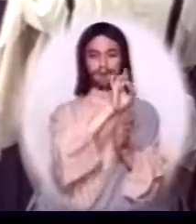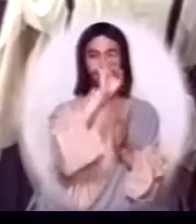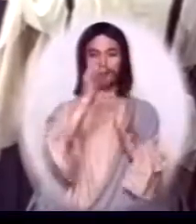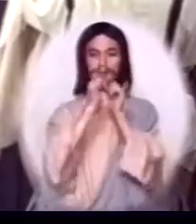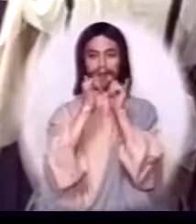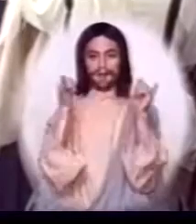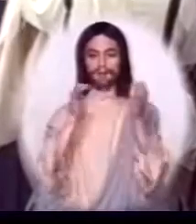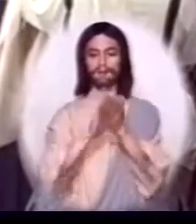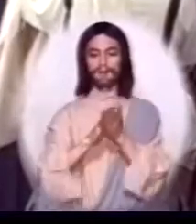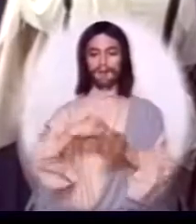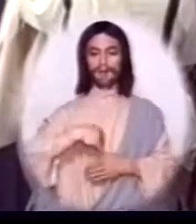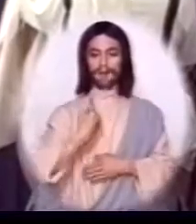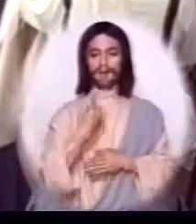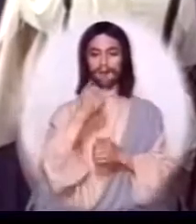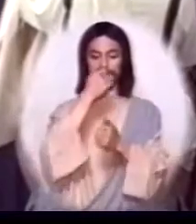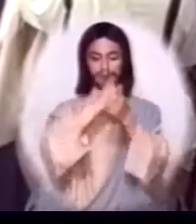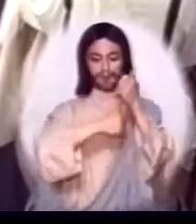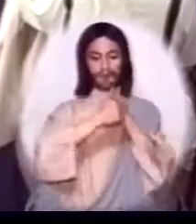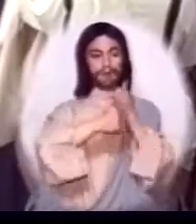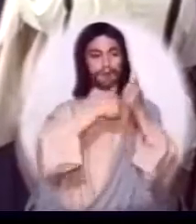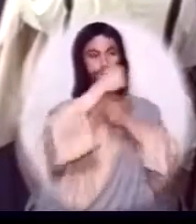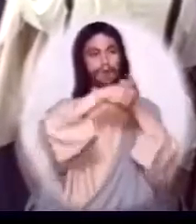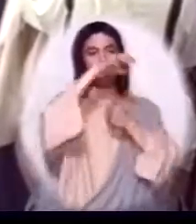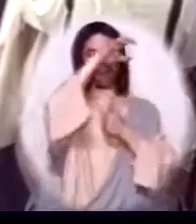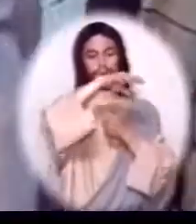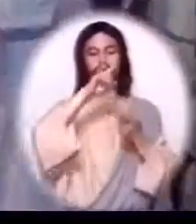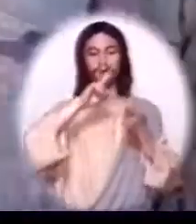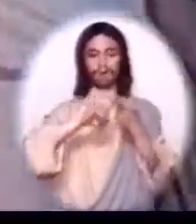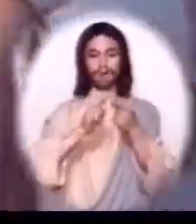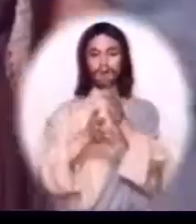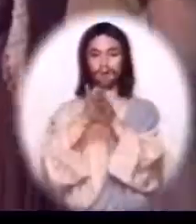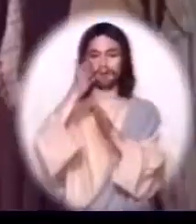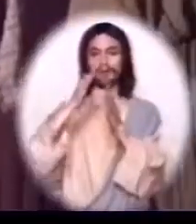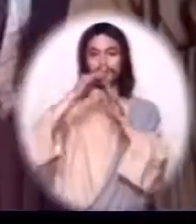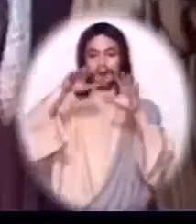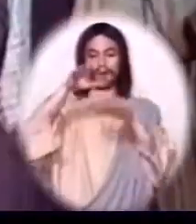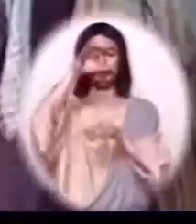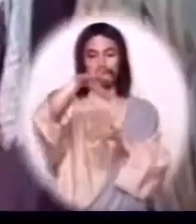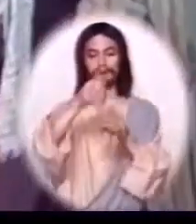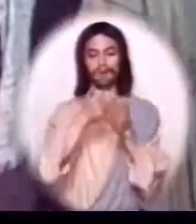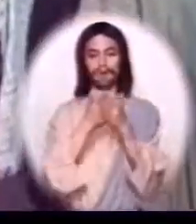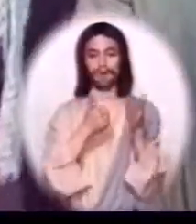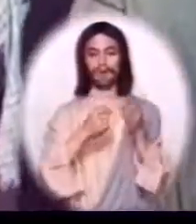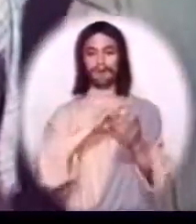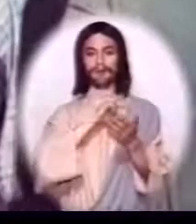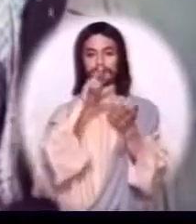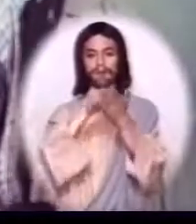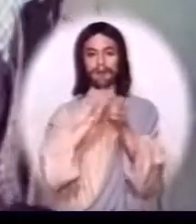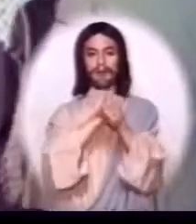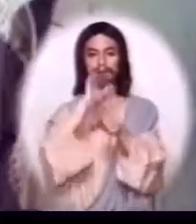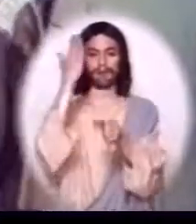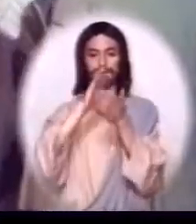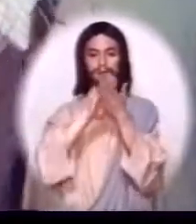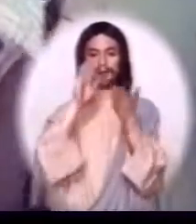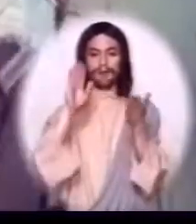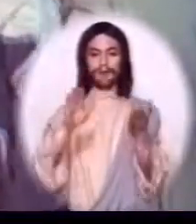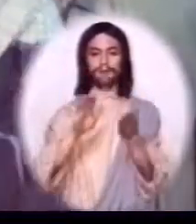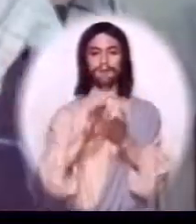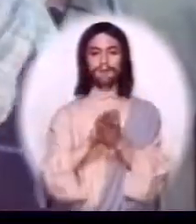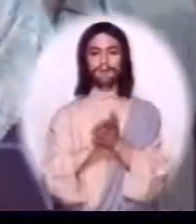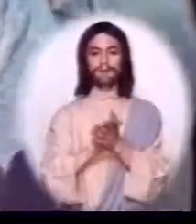모든 사람들은 자기 조상이 태어났던 도시와 마을에서 등록을 해야